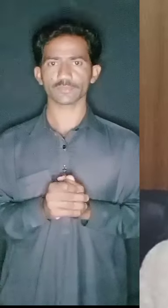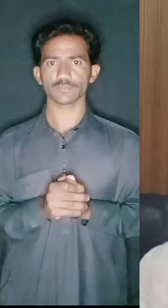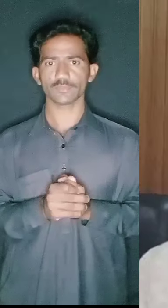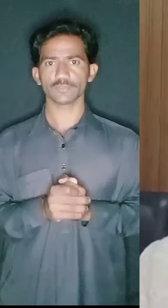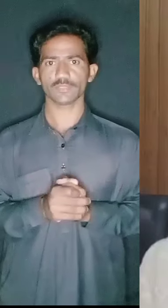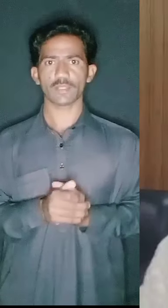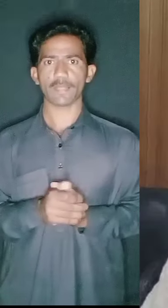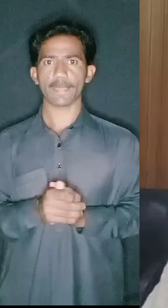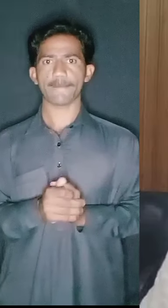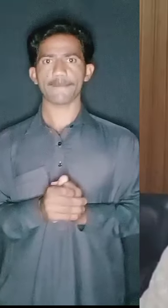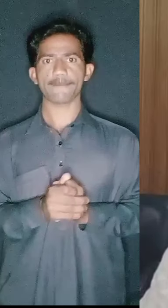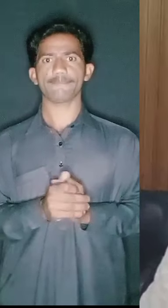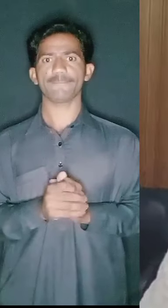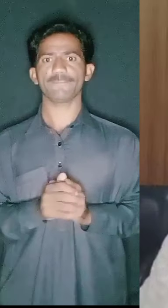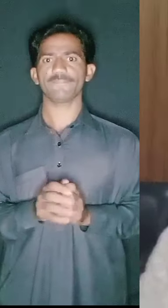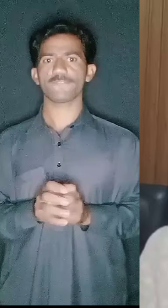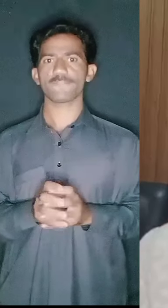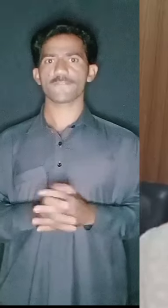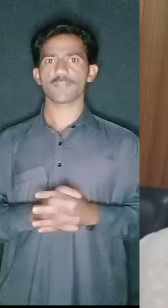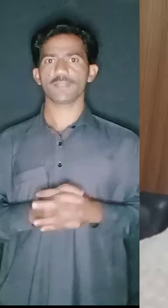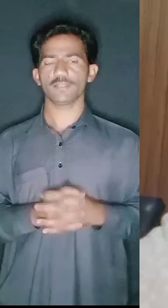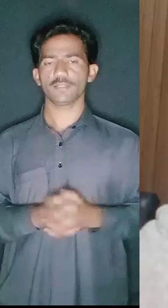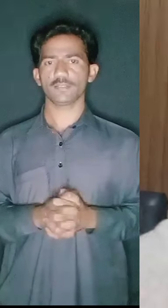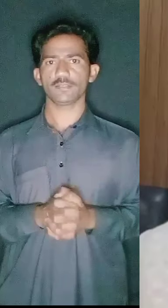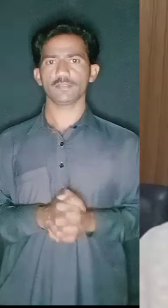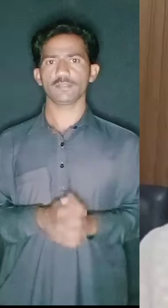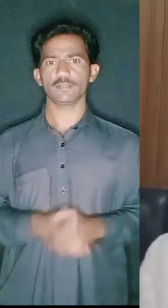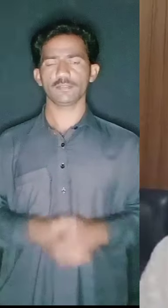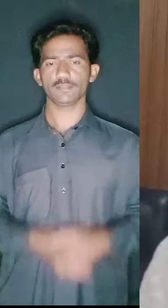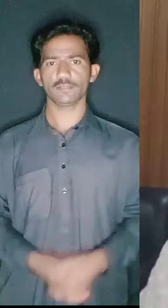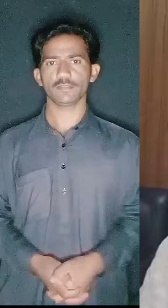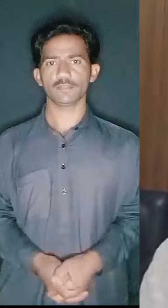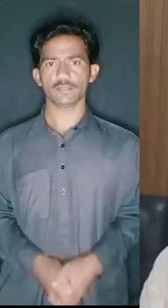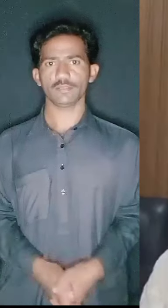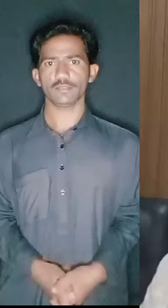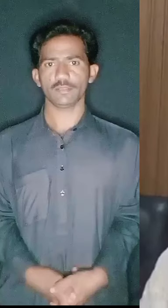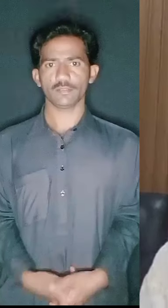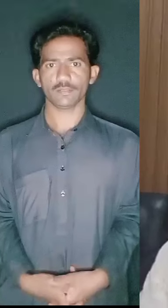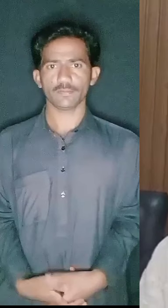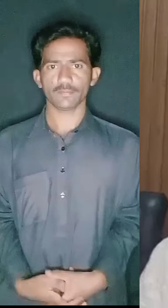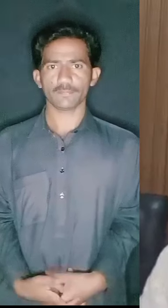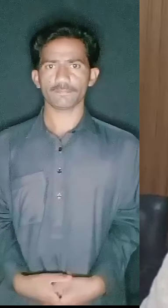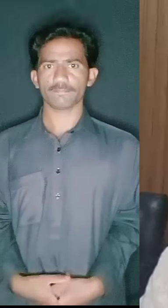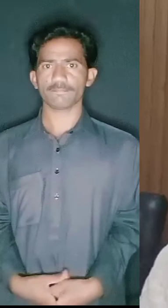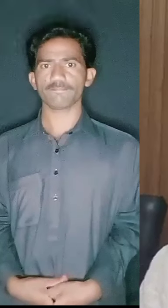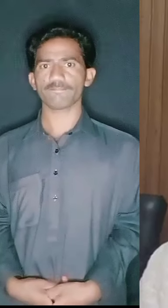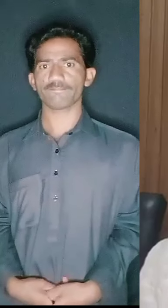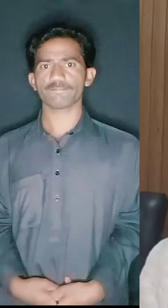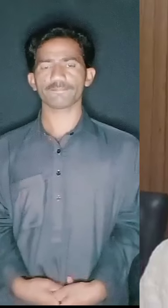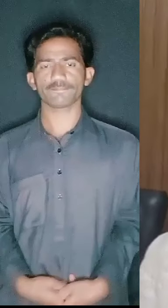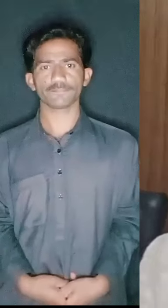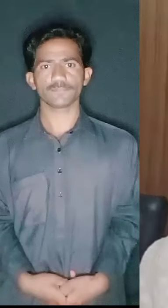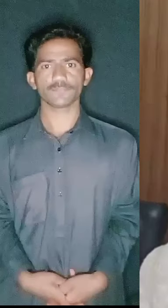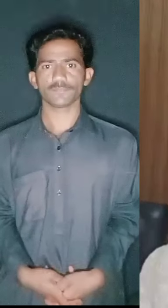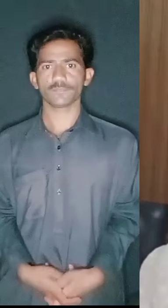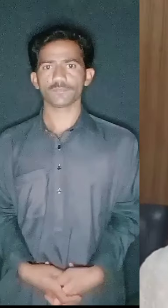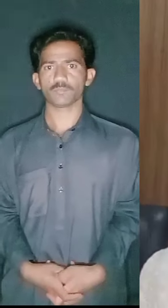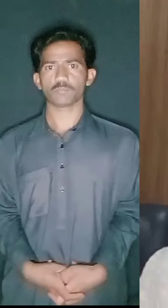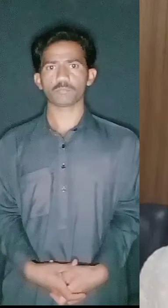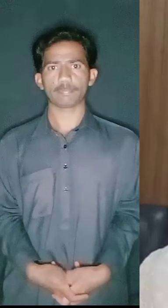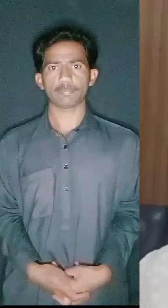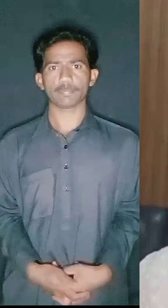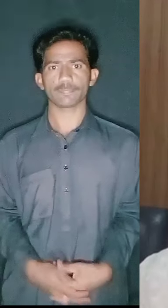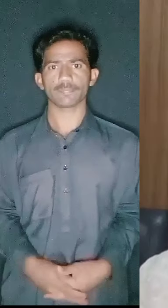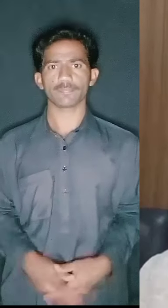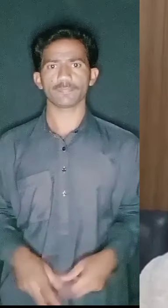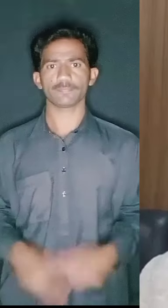पर बात ख़राब हुई कि यहाँ तक बात पहुँच गई? 3-4 साल से क्या हुआ? कुछ घरेलू झगड़े थे, कुछ मामला